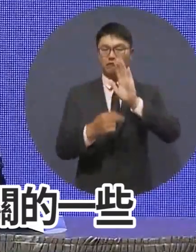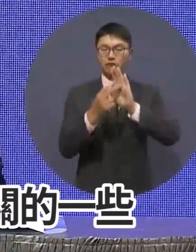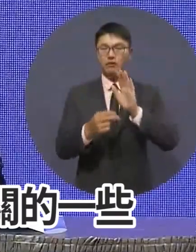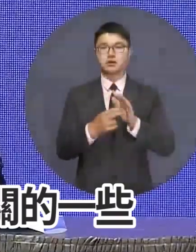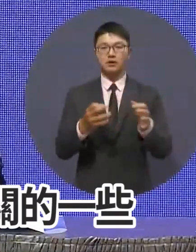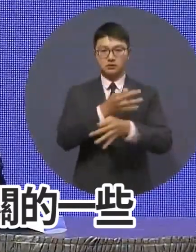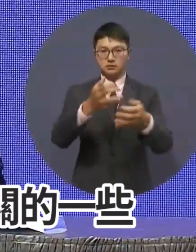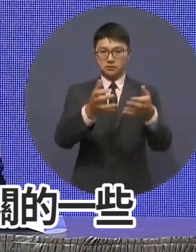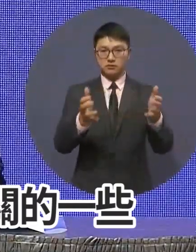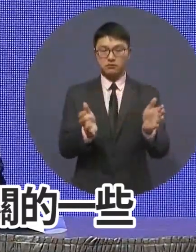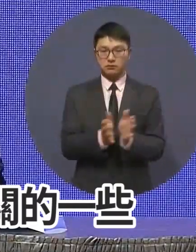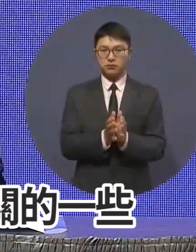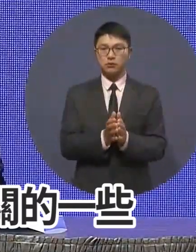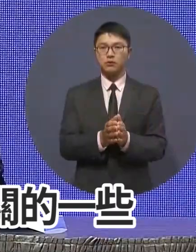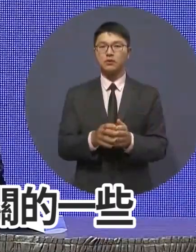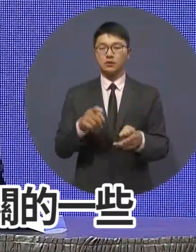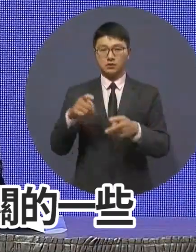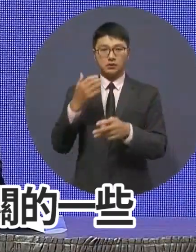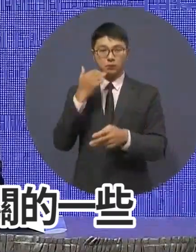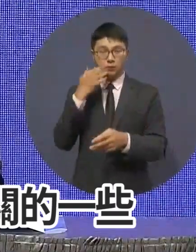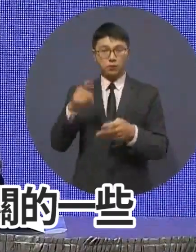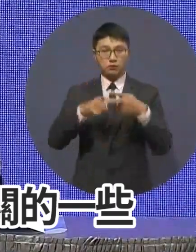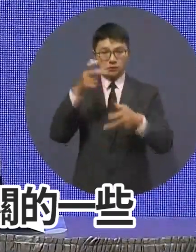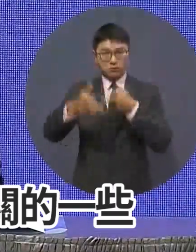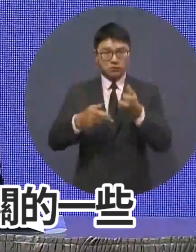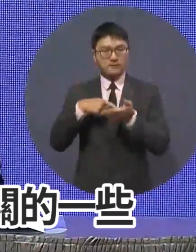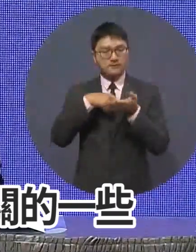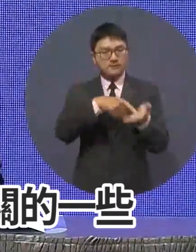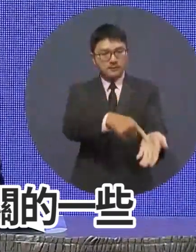经济部这一边在受理制造业有关的一些